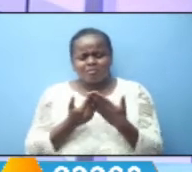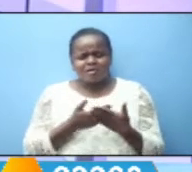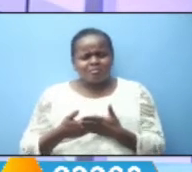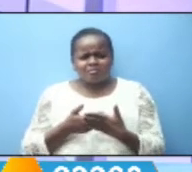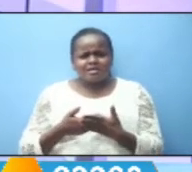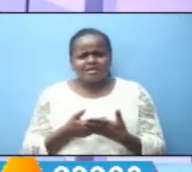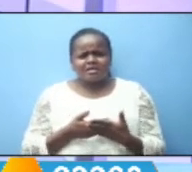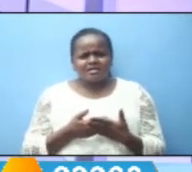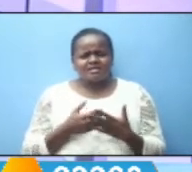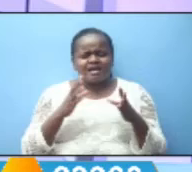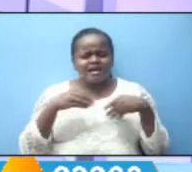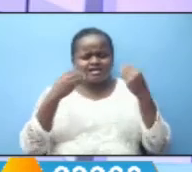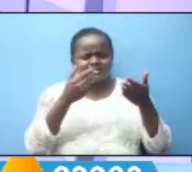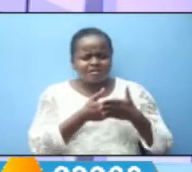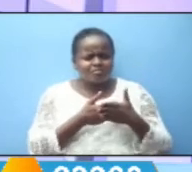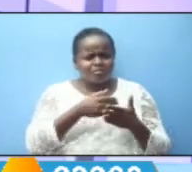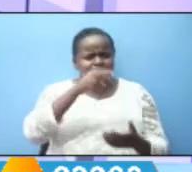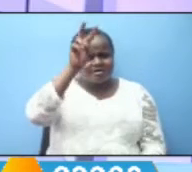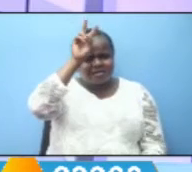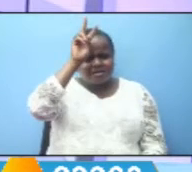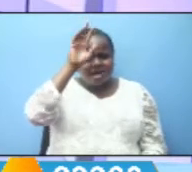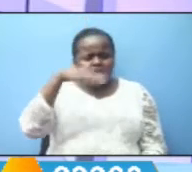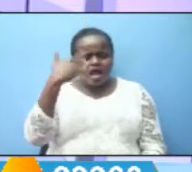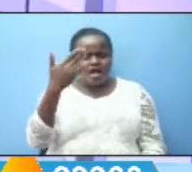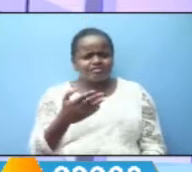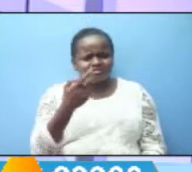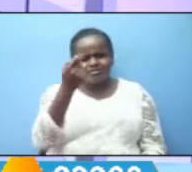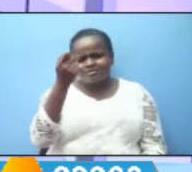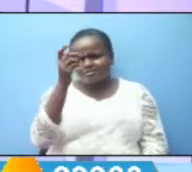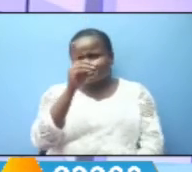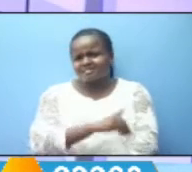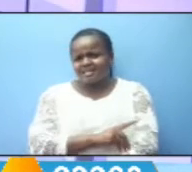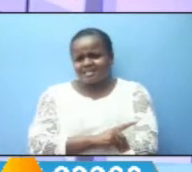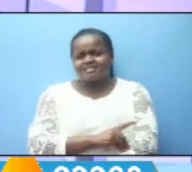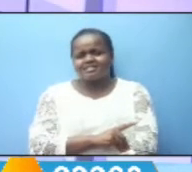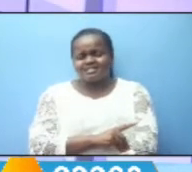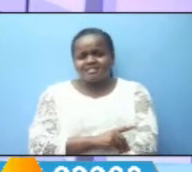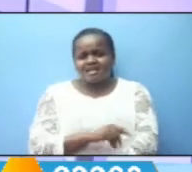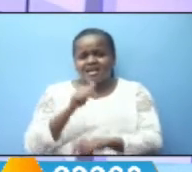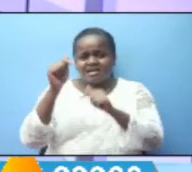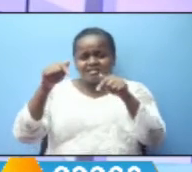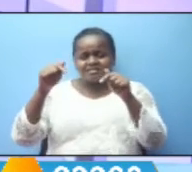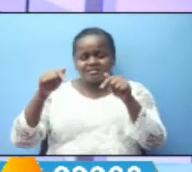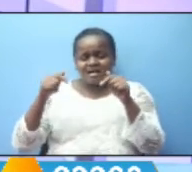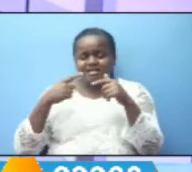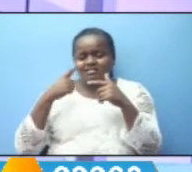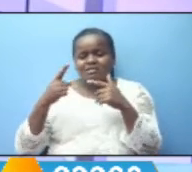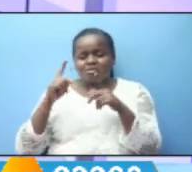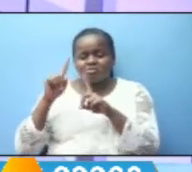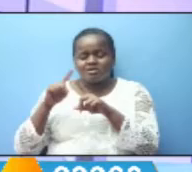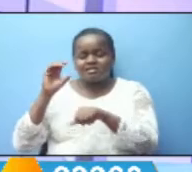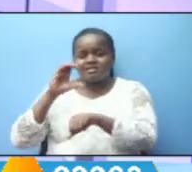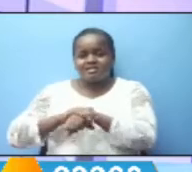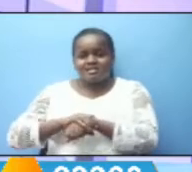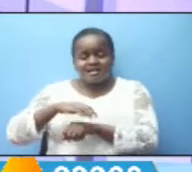uria agagikorwo akinengerwo kagondu gaka na thutha wa thiku nyinyi agikorwo akirwo muthenya uria agagikorwo akigira kagondu